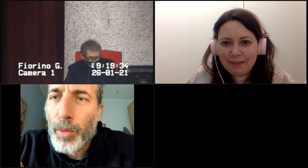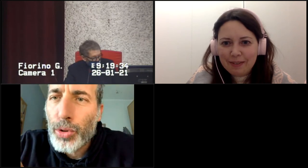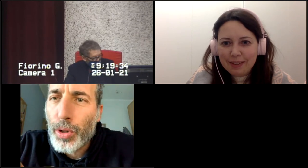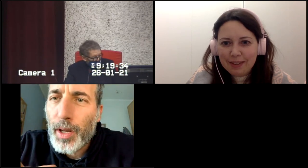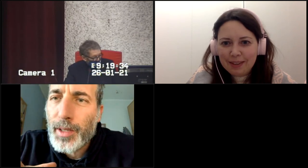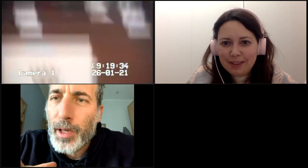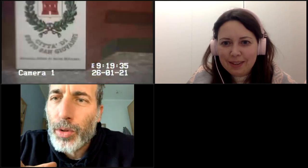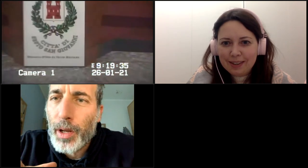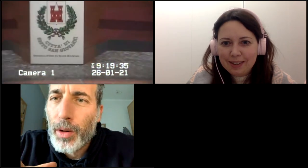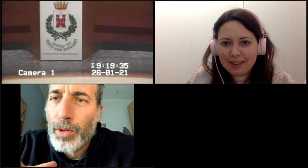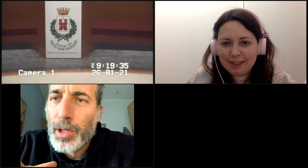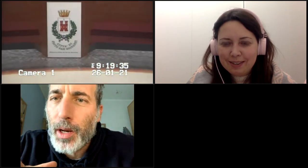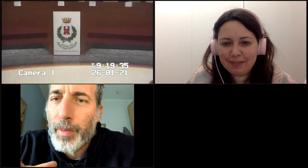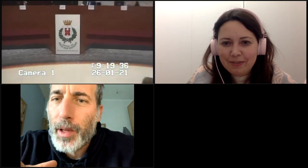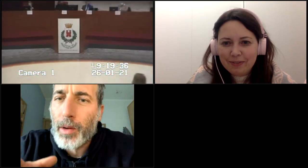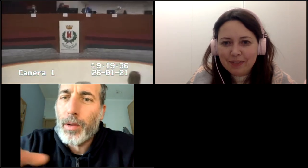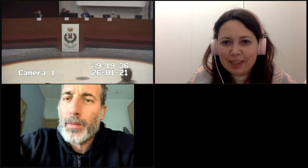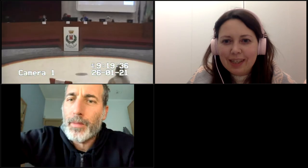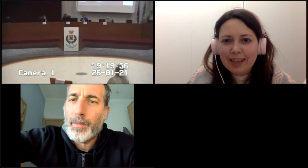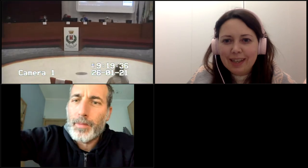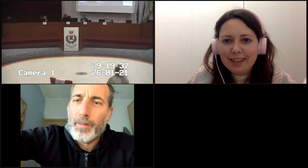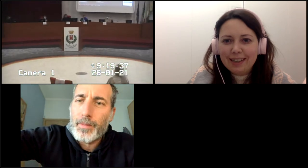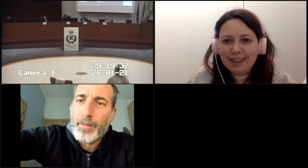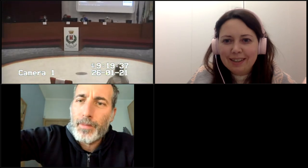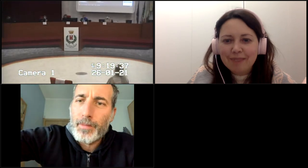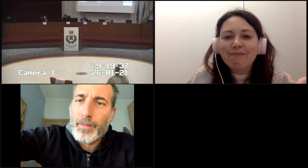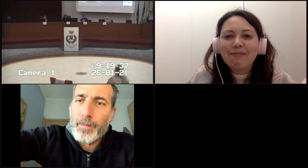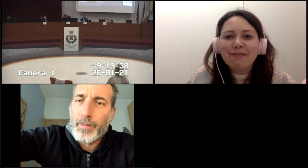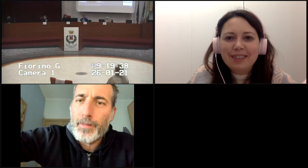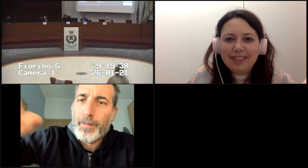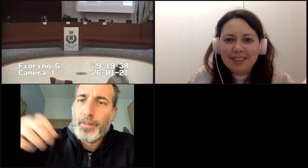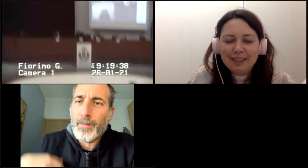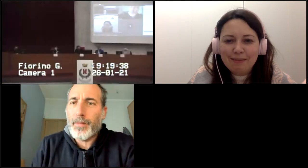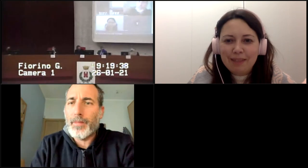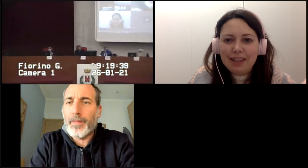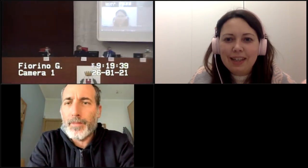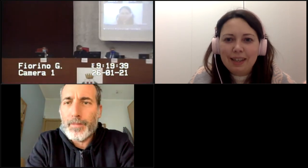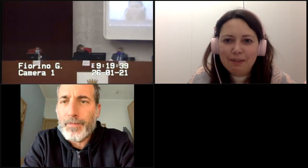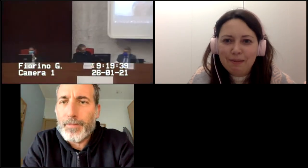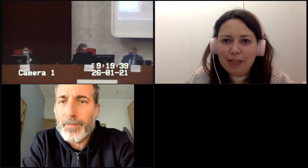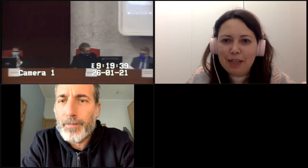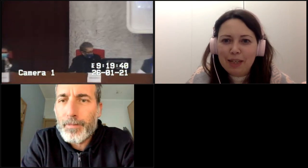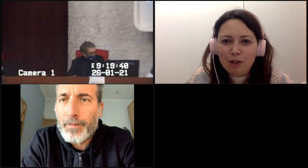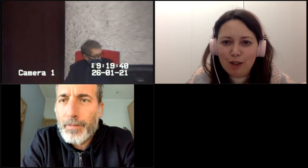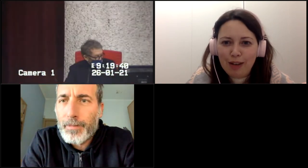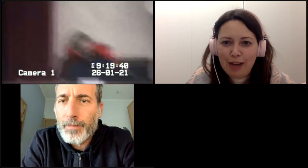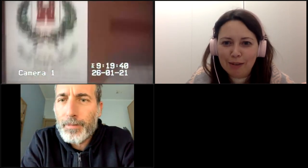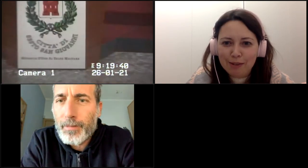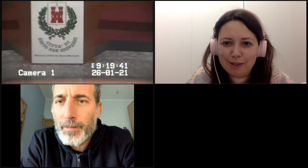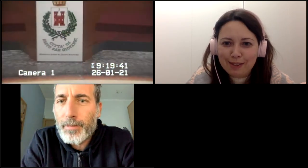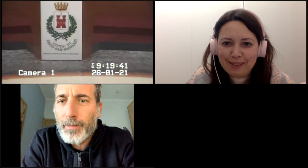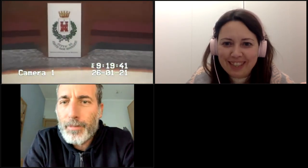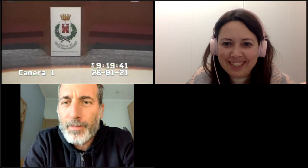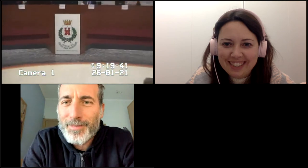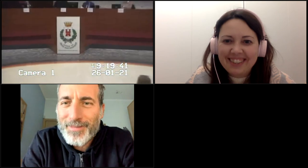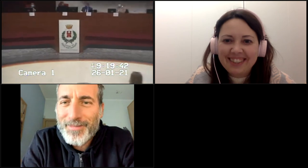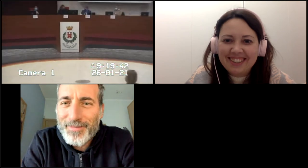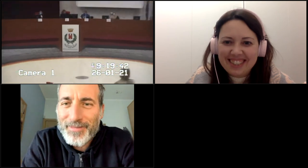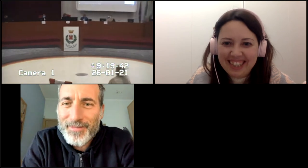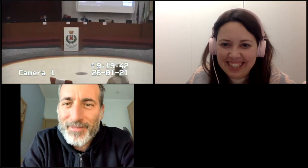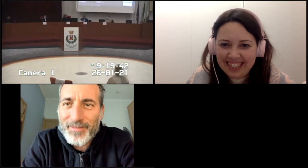Presidente, in remoto io la sento, la consigliera Perego? Noi no, in aula no. Mi hanno tolto l'audio, si